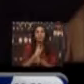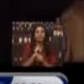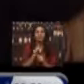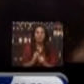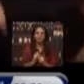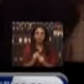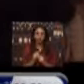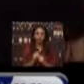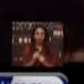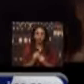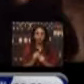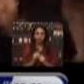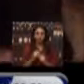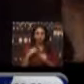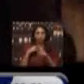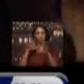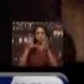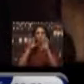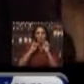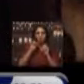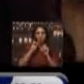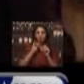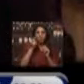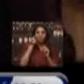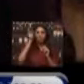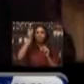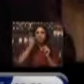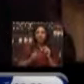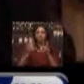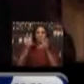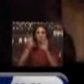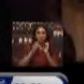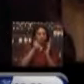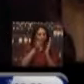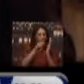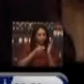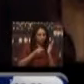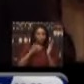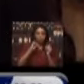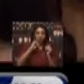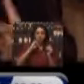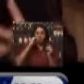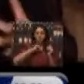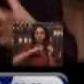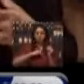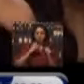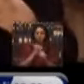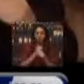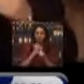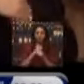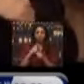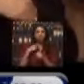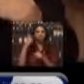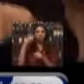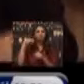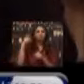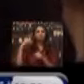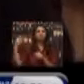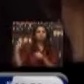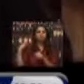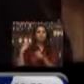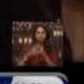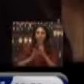بعيش لما عايش الدور خلاص. بابا احمد استاذ احمد سارة مرة كنت قاعدة بقى متألمة